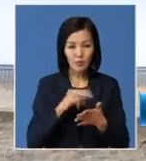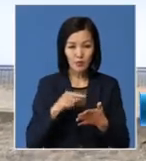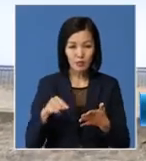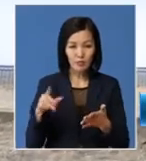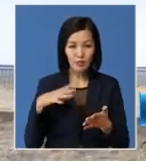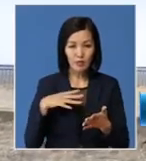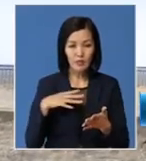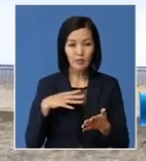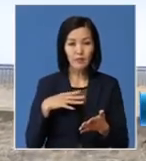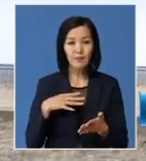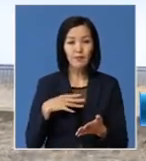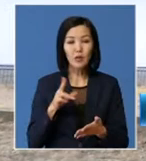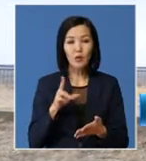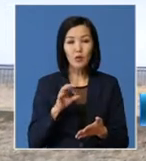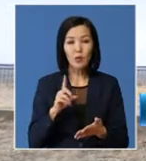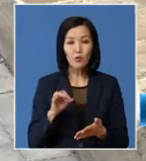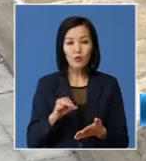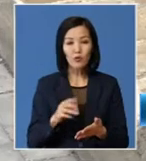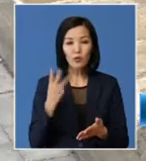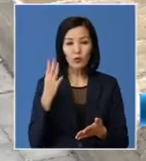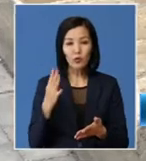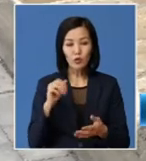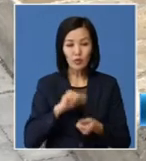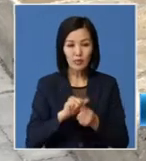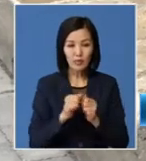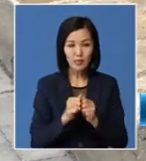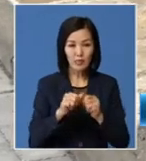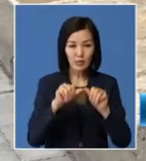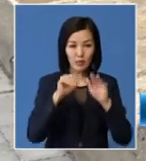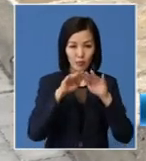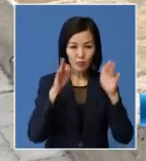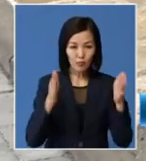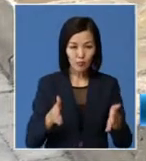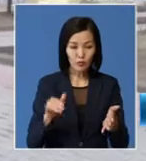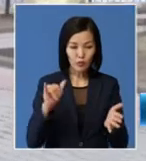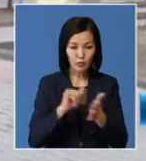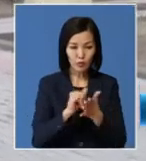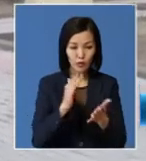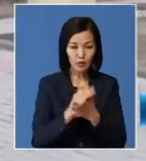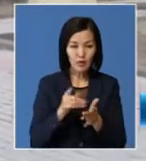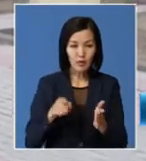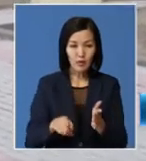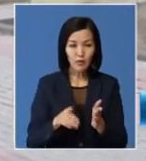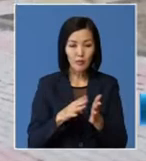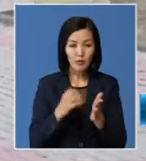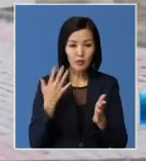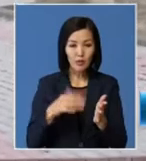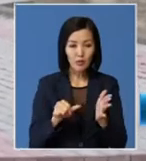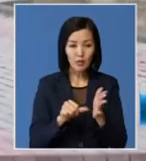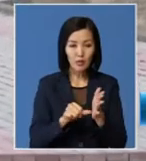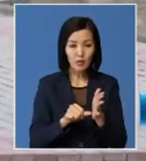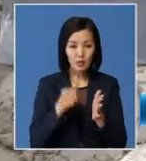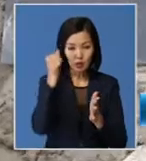Қозы Көрпеш Баян Сұлу мазарының жанында төрт тас мүсін болыпты. Олардың нобайын 1856 жылы Шоқан Уәлиханов қағаз